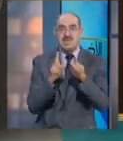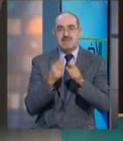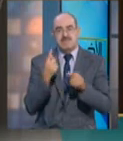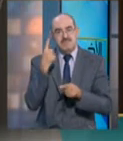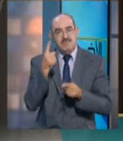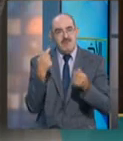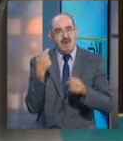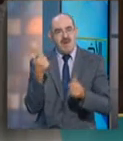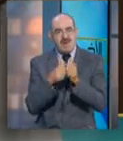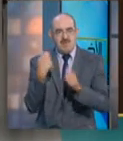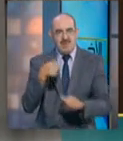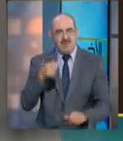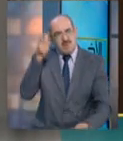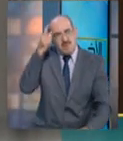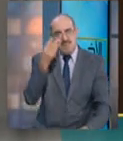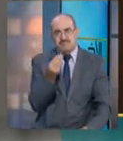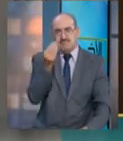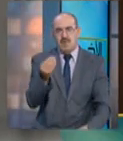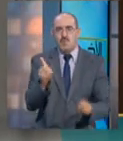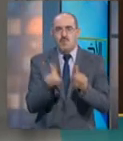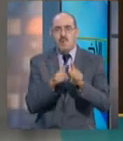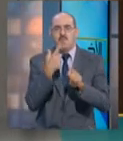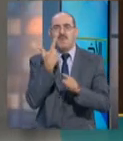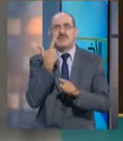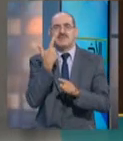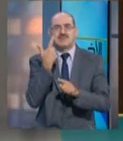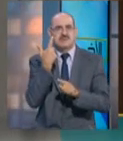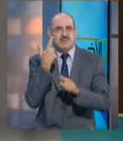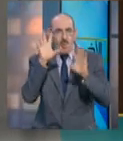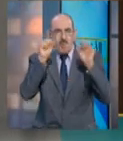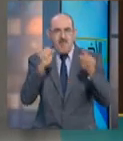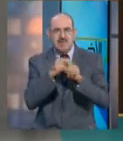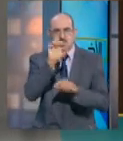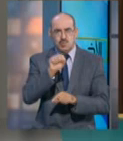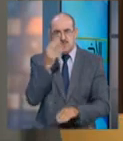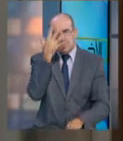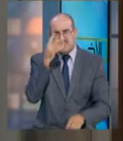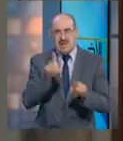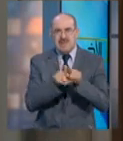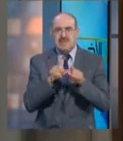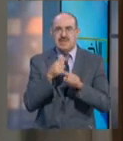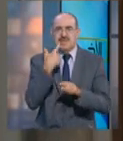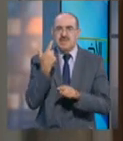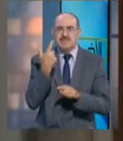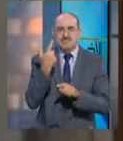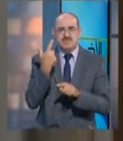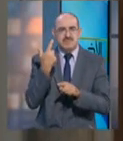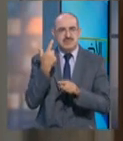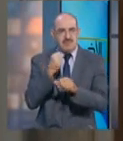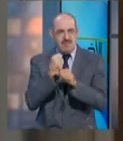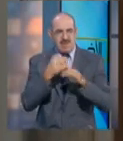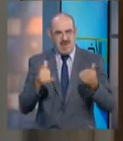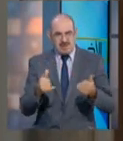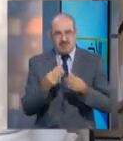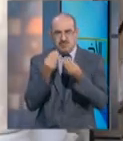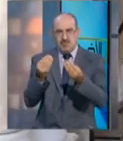اعتمادي سفيرا فوق العادة ومفوضا لجمهورية السودان إلى فخامة رئيس الجمهورية الجزائرية الديمقراطية